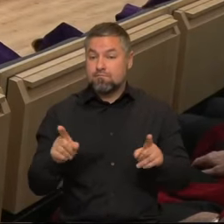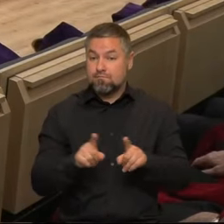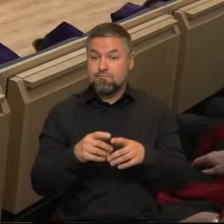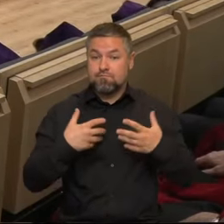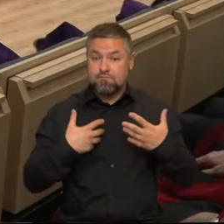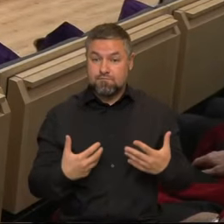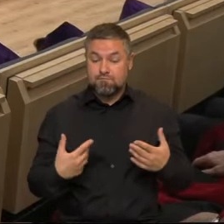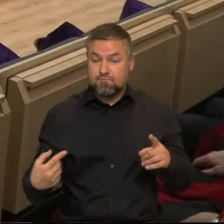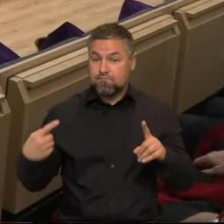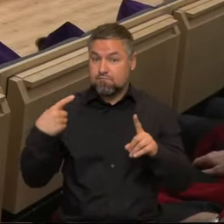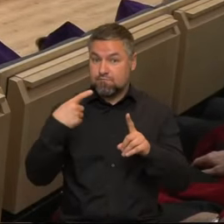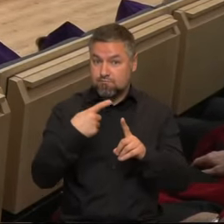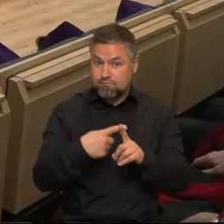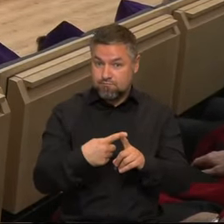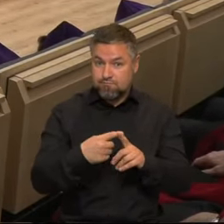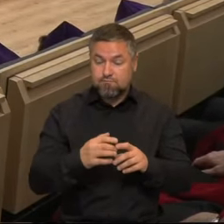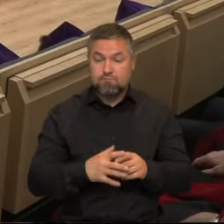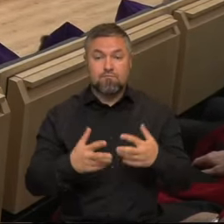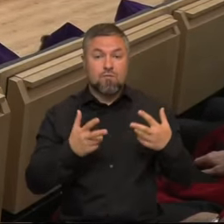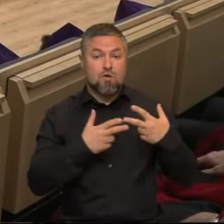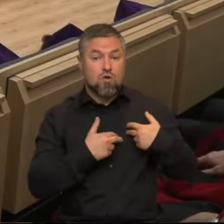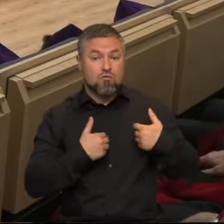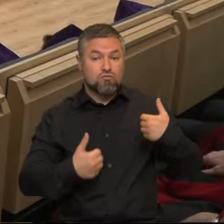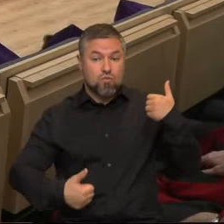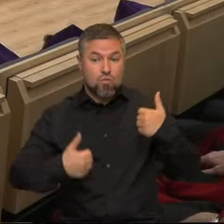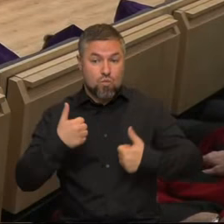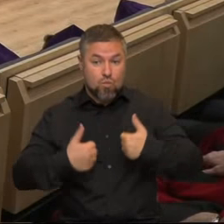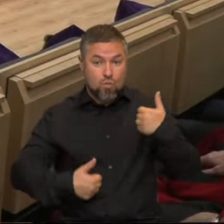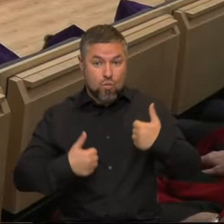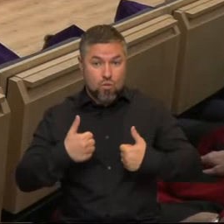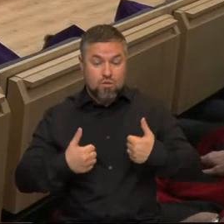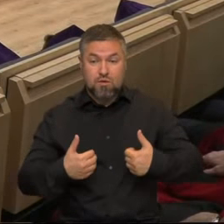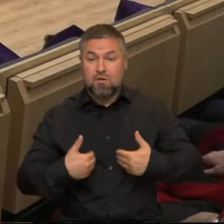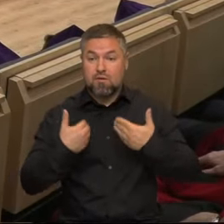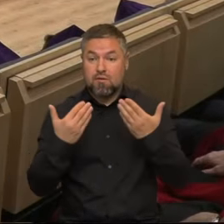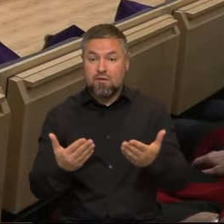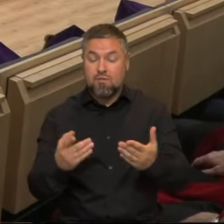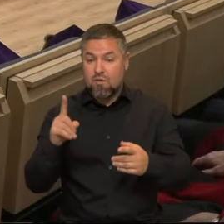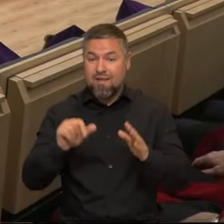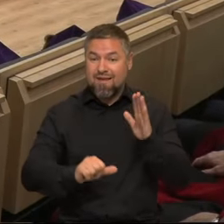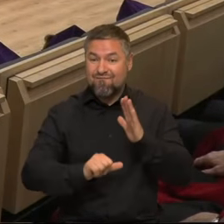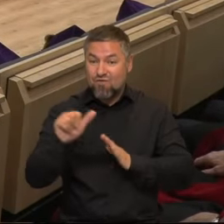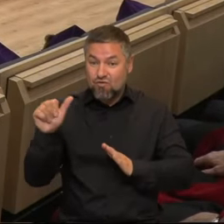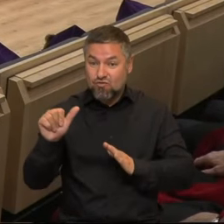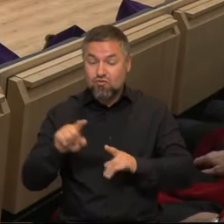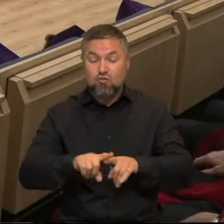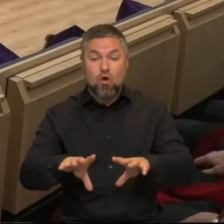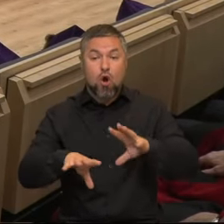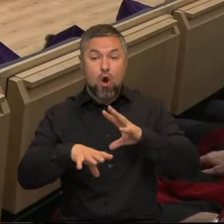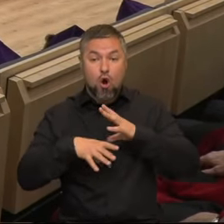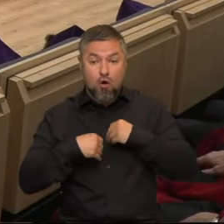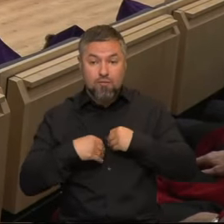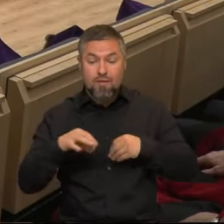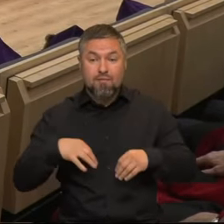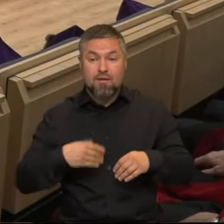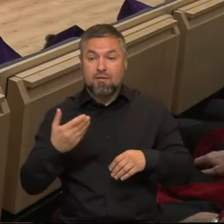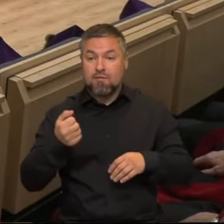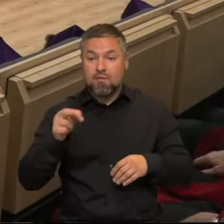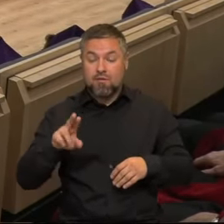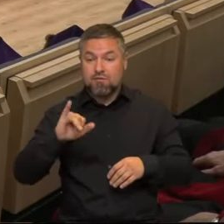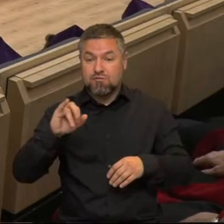Jednocześnie chciałbym jeszcze dodać, że komisja konkursowa przyznała jedno wyróżnienie, które otrzymuje pani